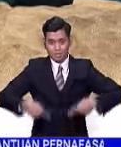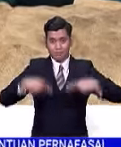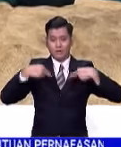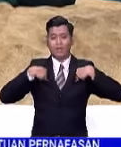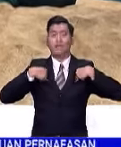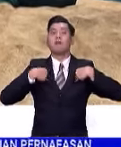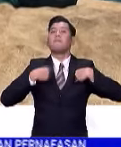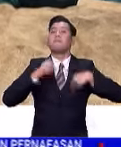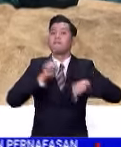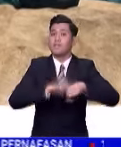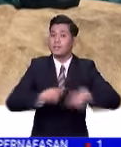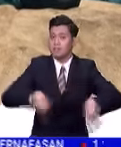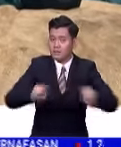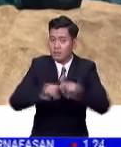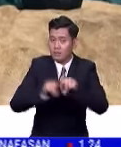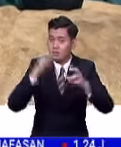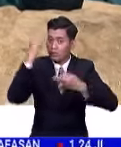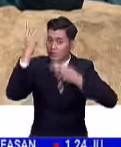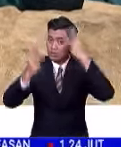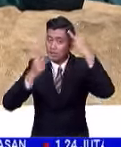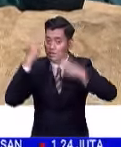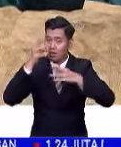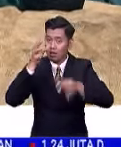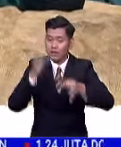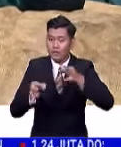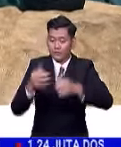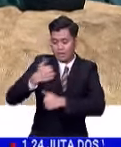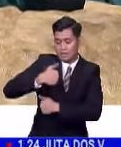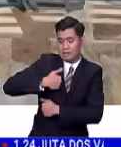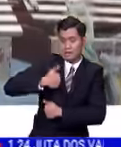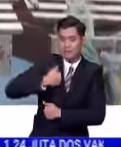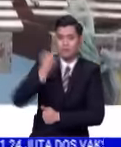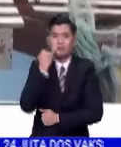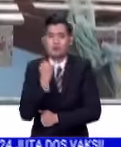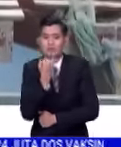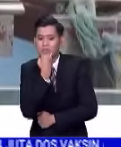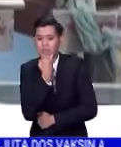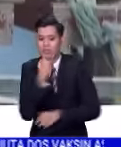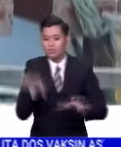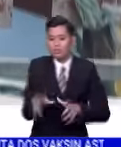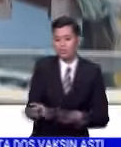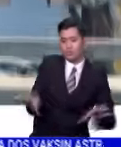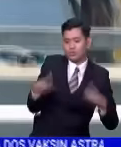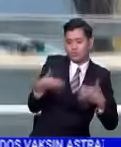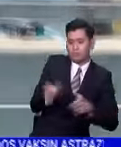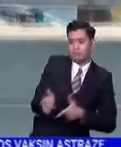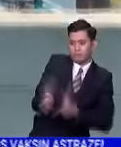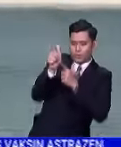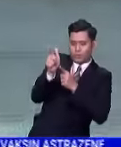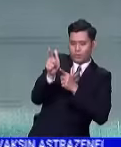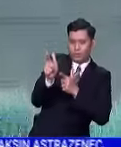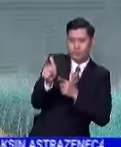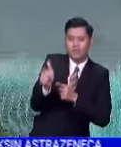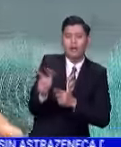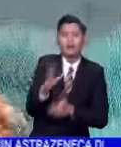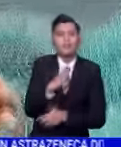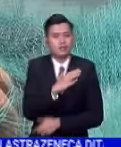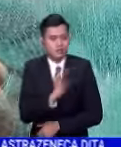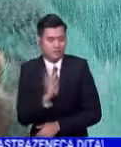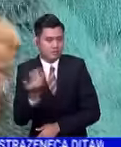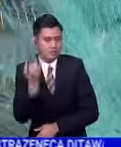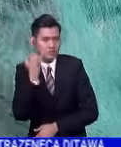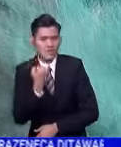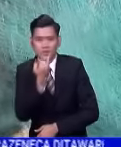yang sama turut bimbang sekiranya tentera laut Zionis mengancam dan menembak mereka. Mereka juga menggesa Zionis